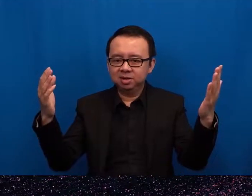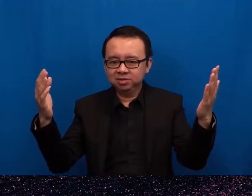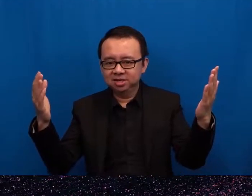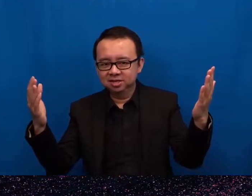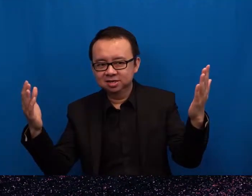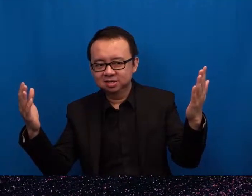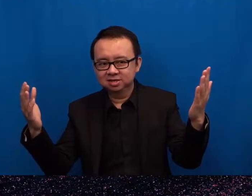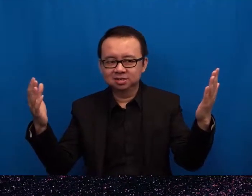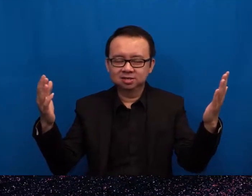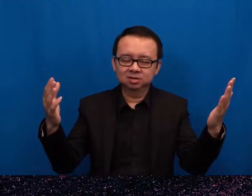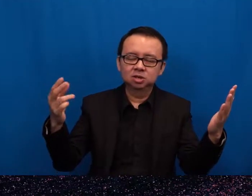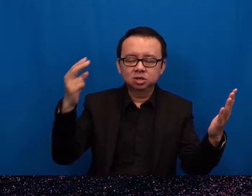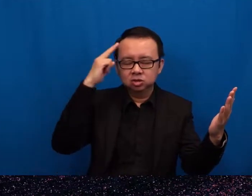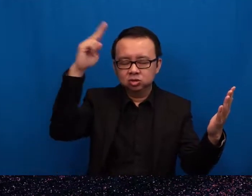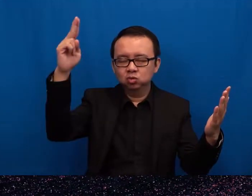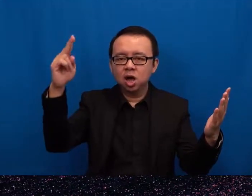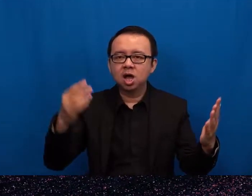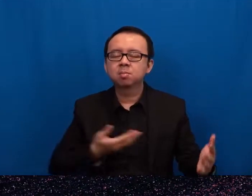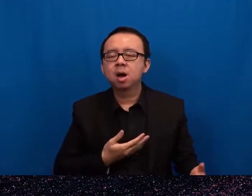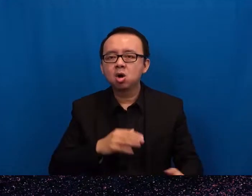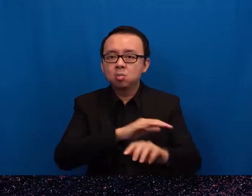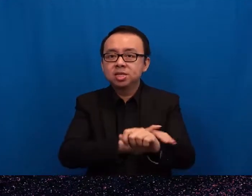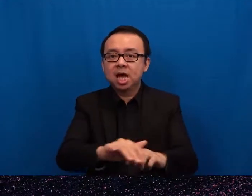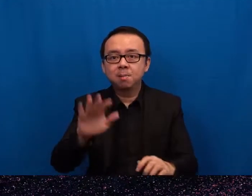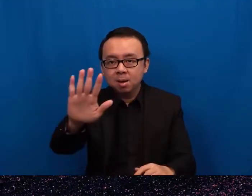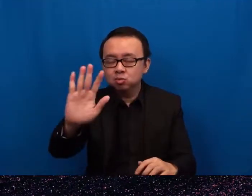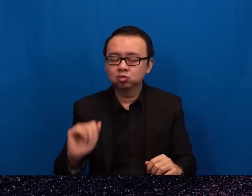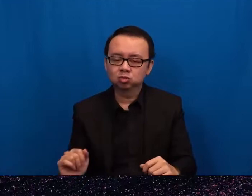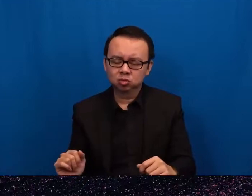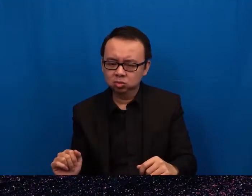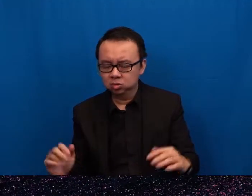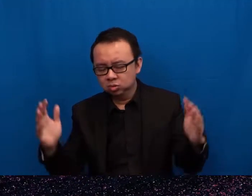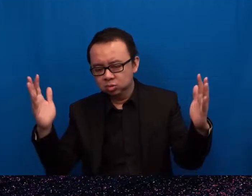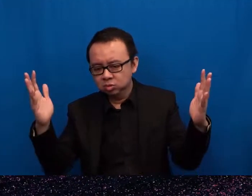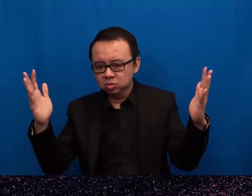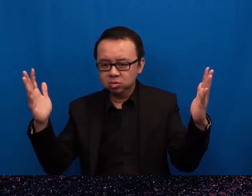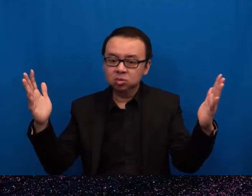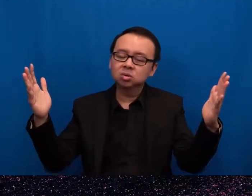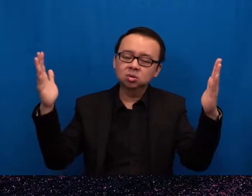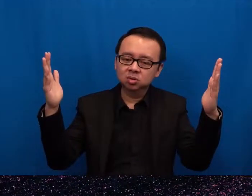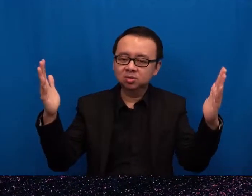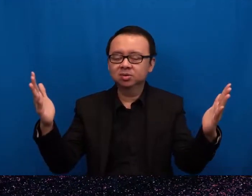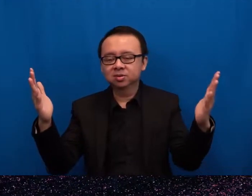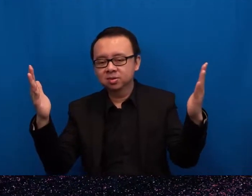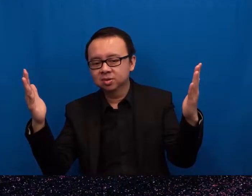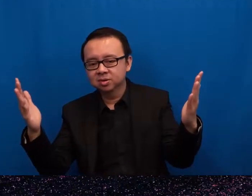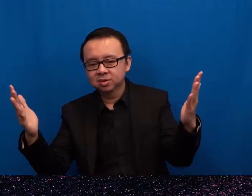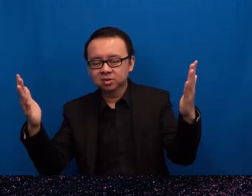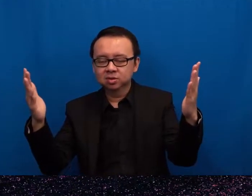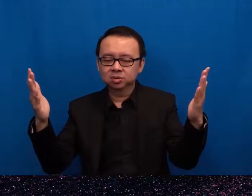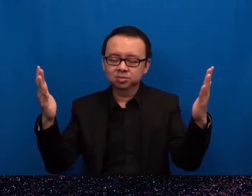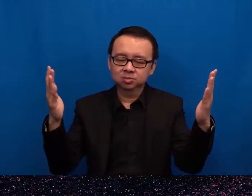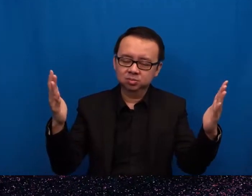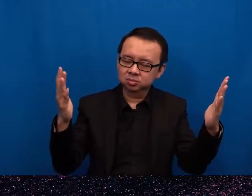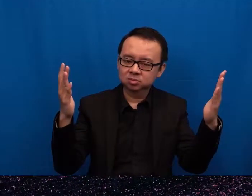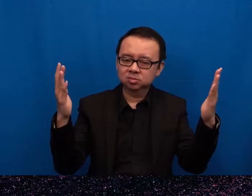membatasi antara kita. Oramakaya sandaraya se hinaraya sandaraya ramo. Seperti